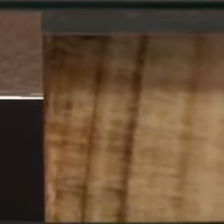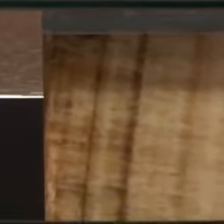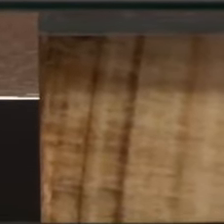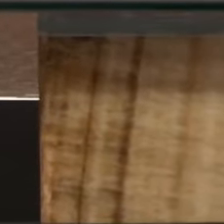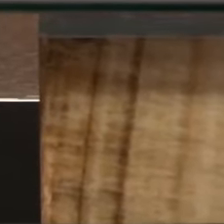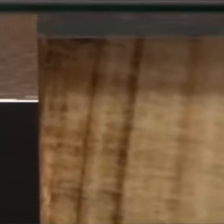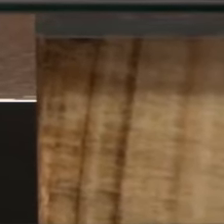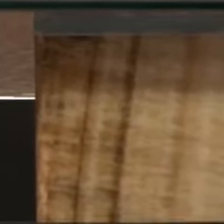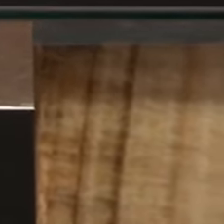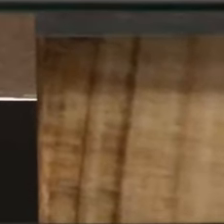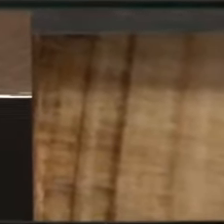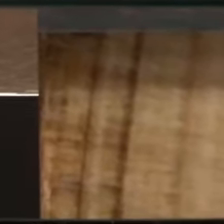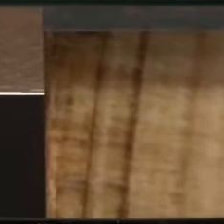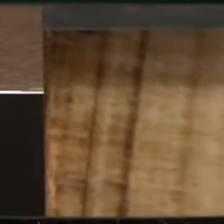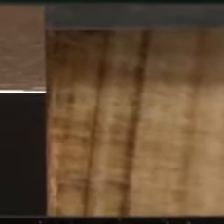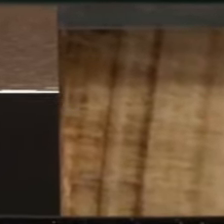promesses